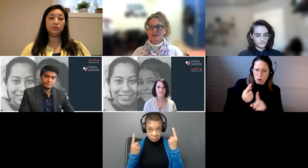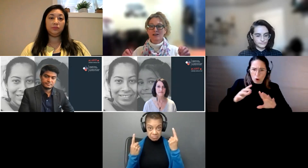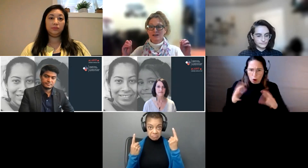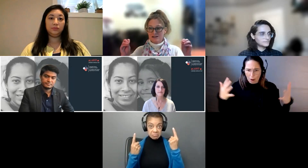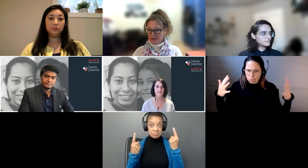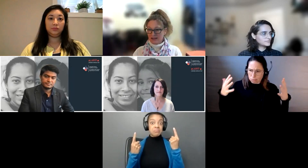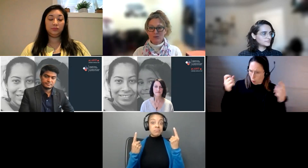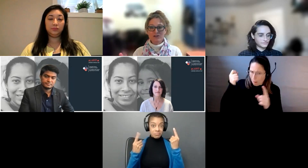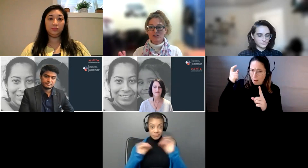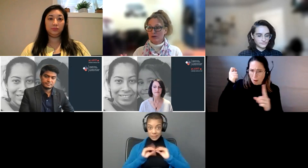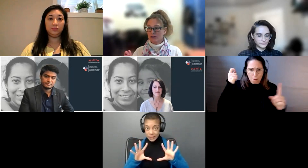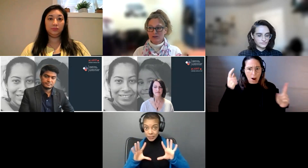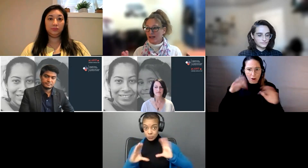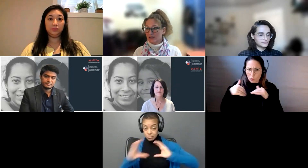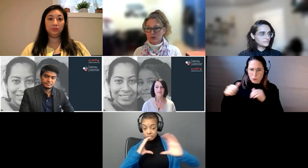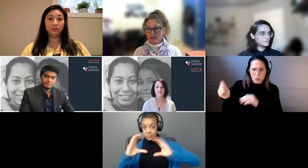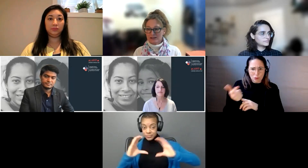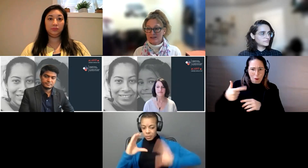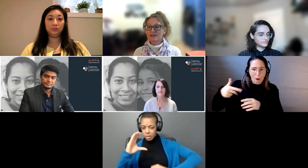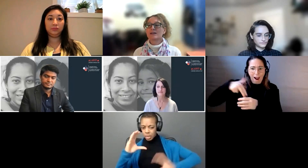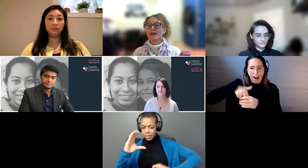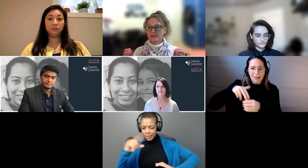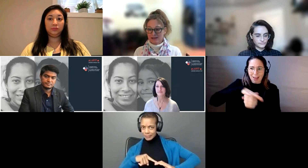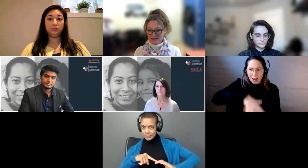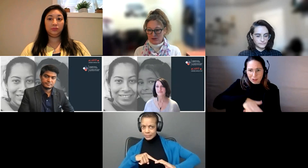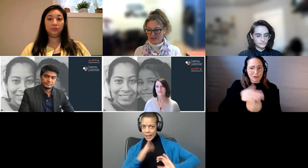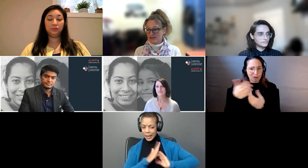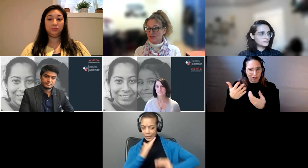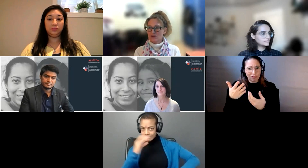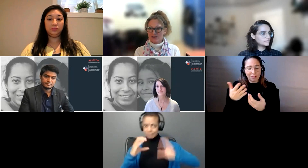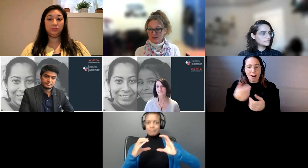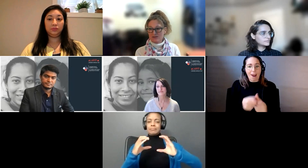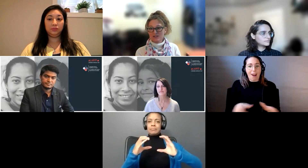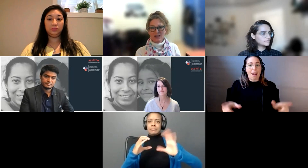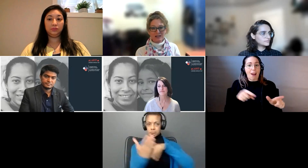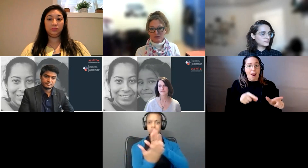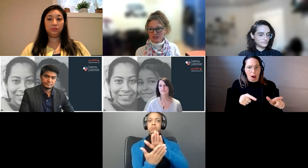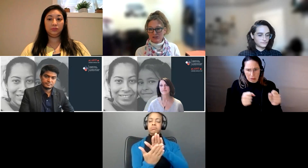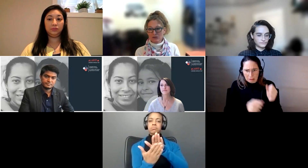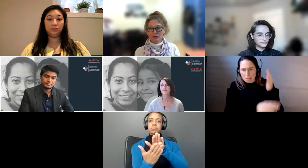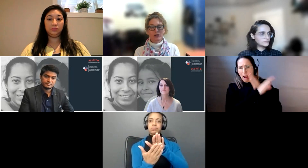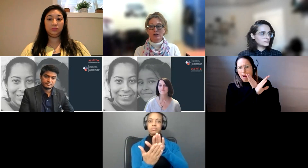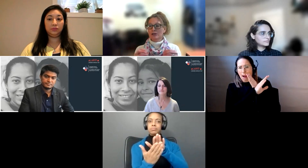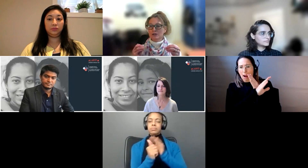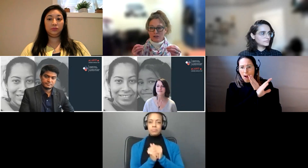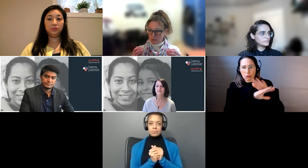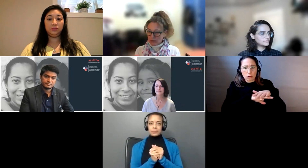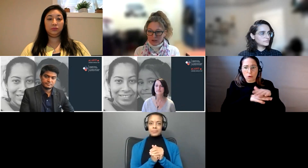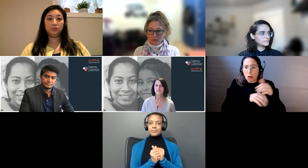tout le monde est engagé? Est-ce que la langue peut être une barrière à n'importe quel moment?